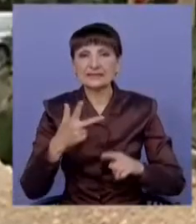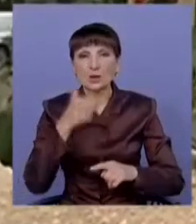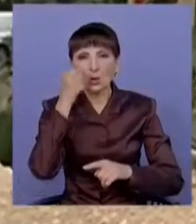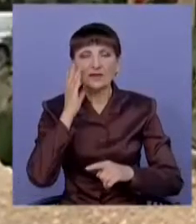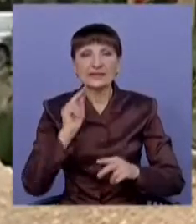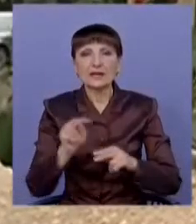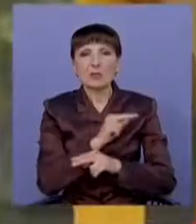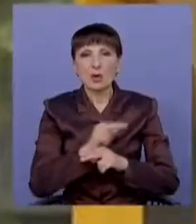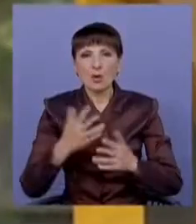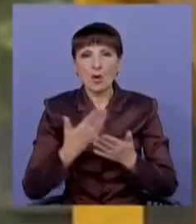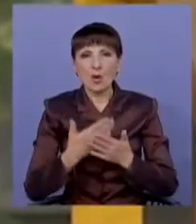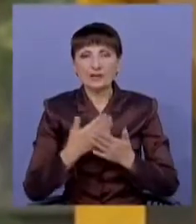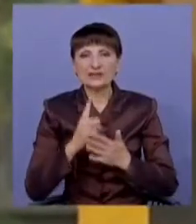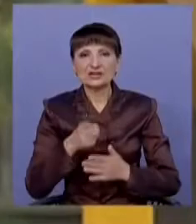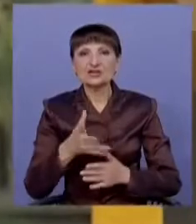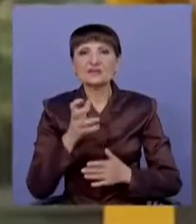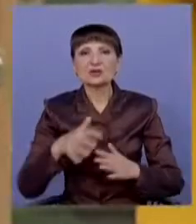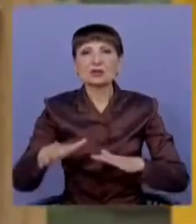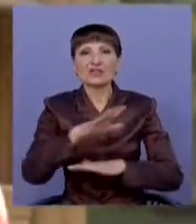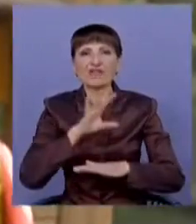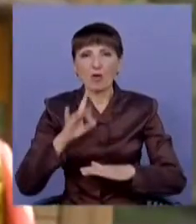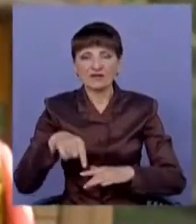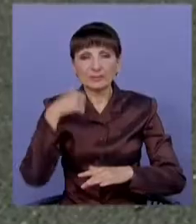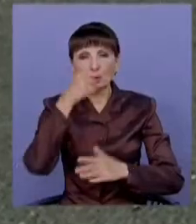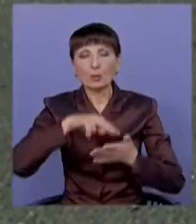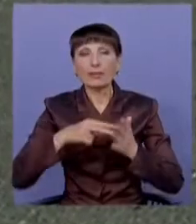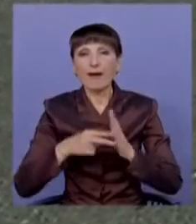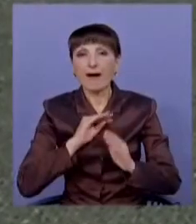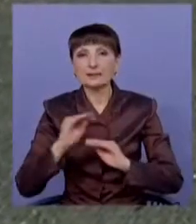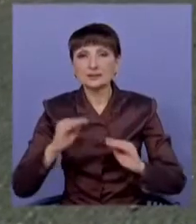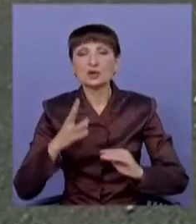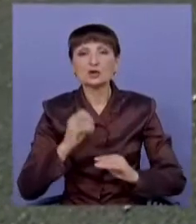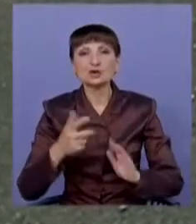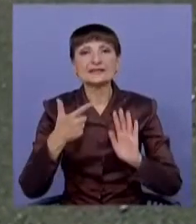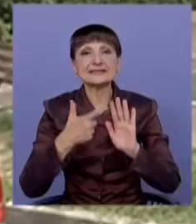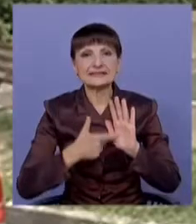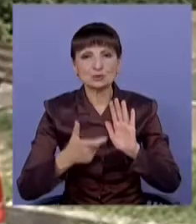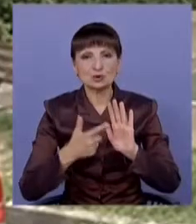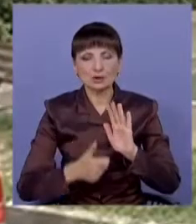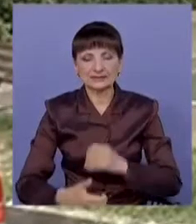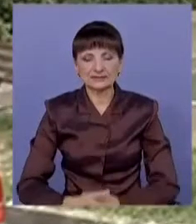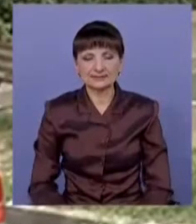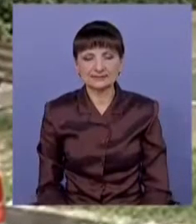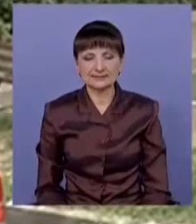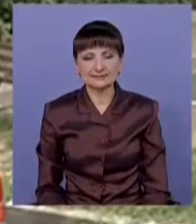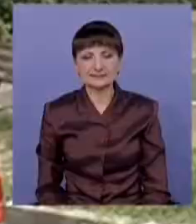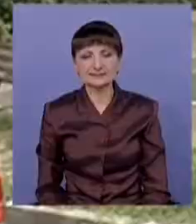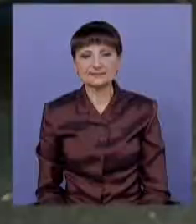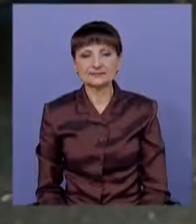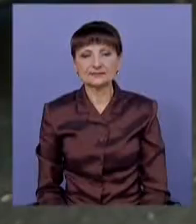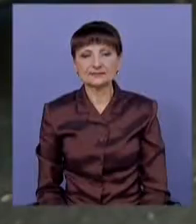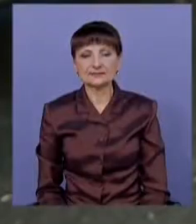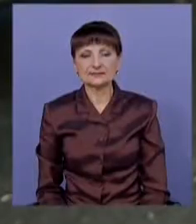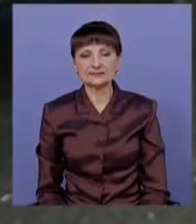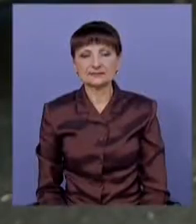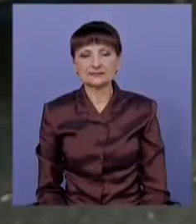Алматы отремонтировано около 1500 дворов. В этом году в плане благоустройства еще 700. Алтыншаш Смагулова, Елкунжан Ашимжанов,